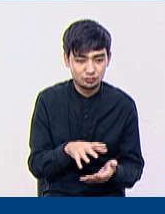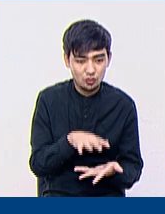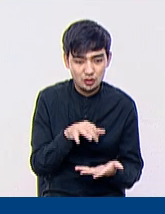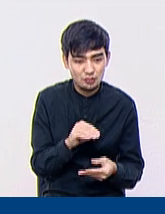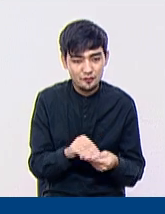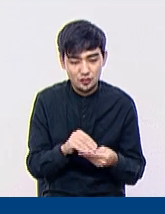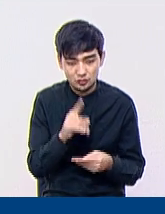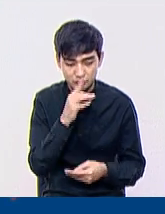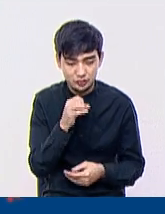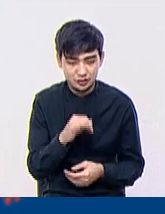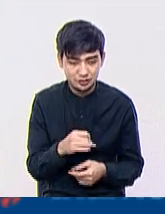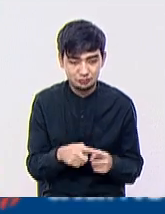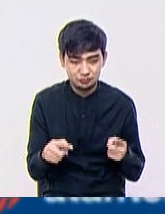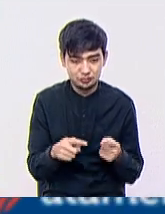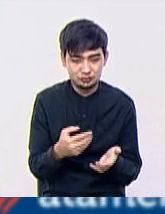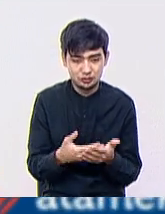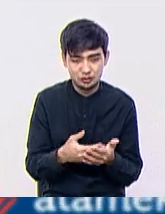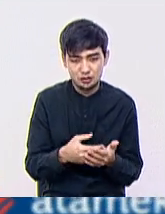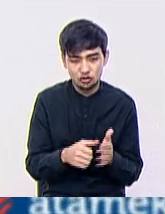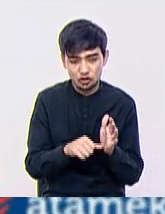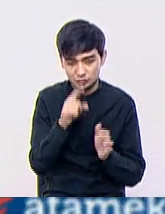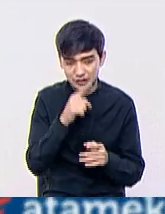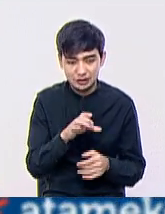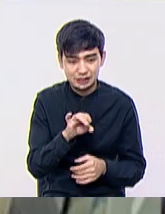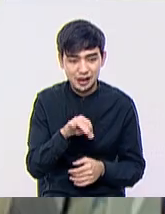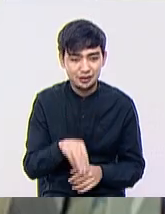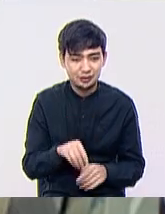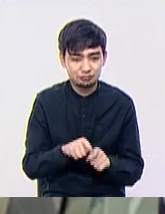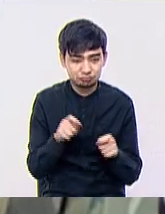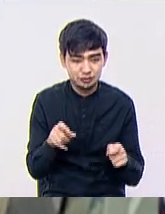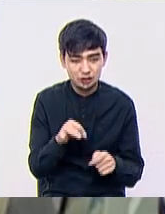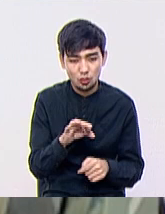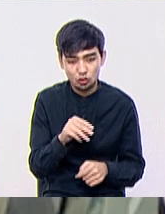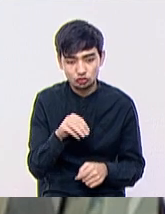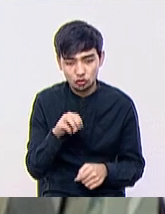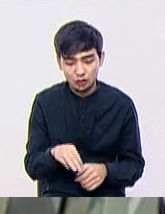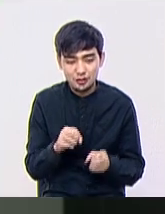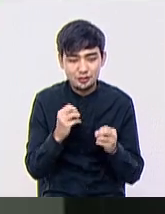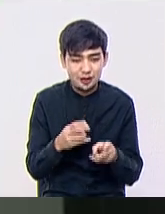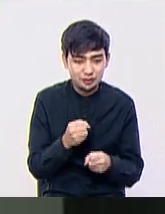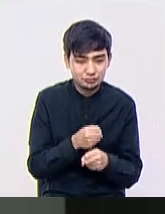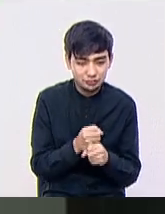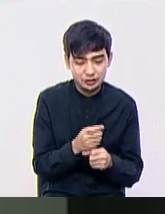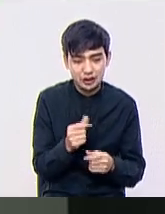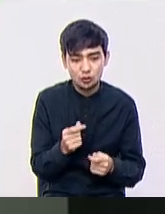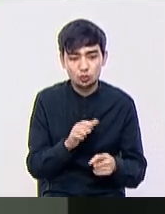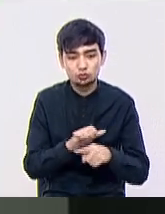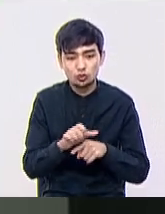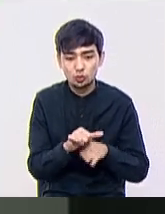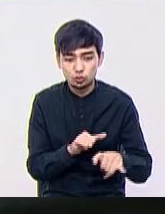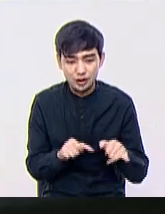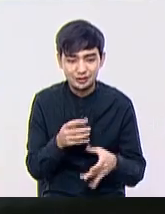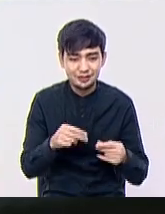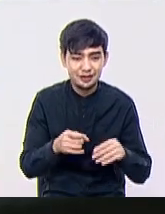обращений. В течение полугода в фонде создадут сайт. Там будут публиковать отчетность о том, как расходуются деньги и из